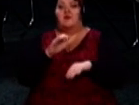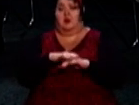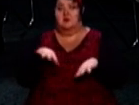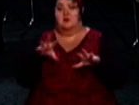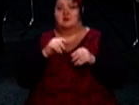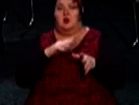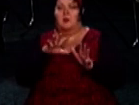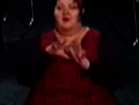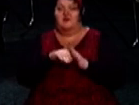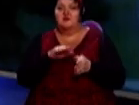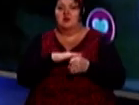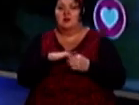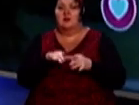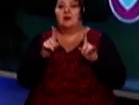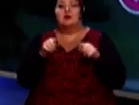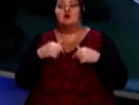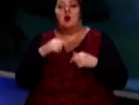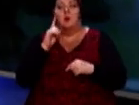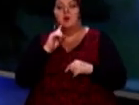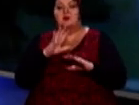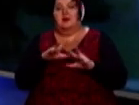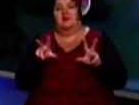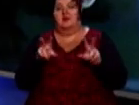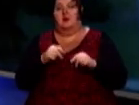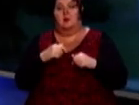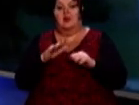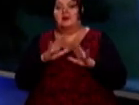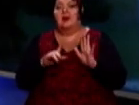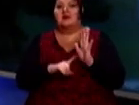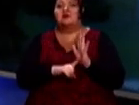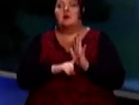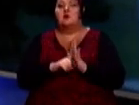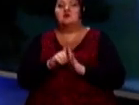втілили. Одразу скажу те, що нам поки що ще не вдалося. Ми не запустили